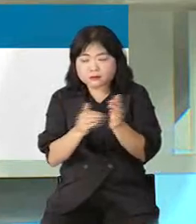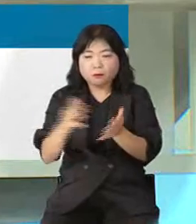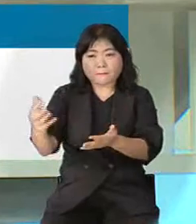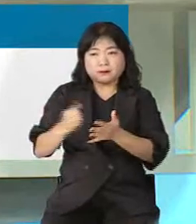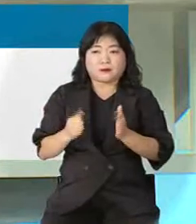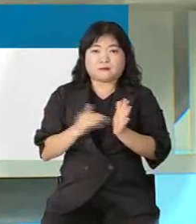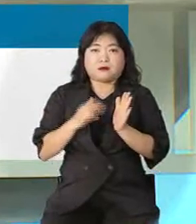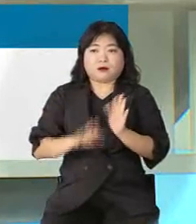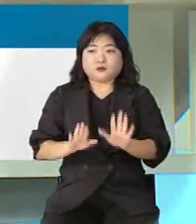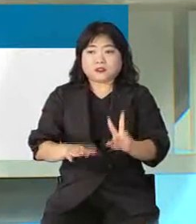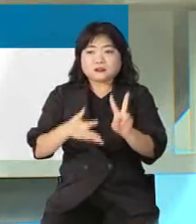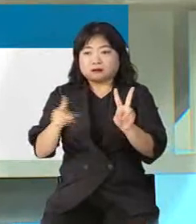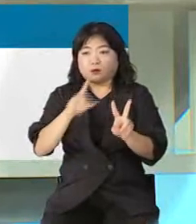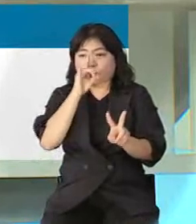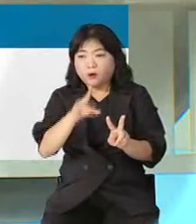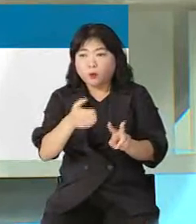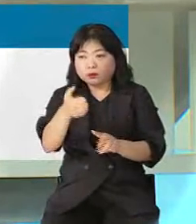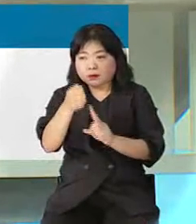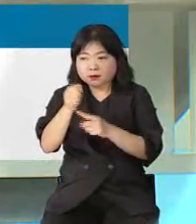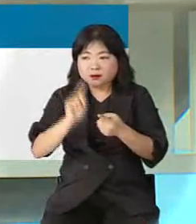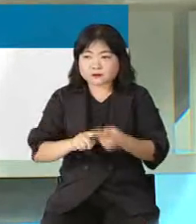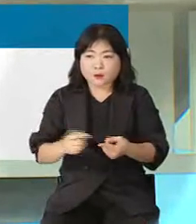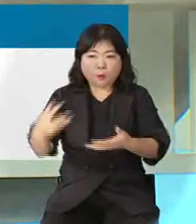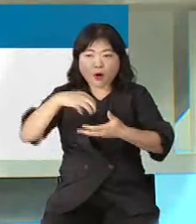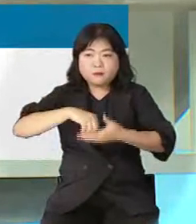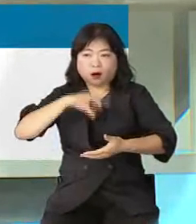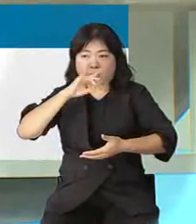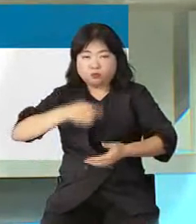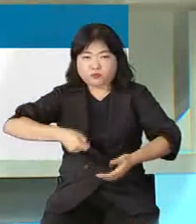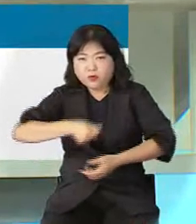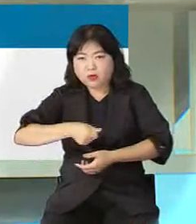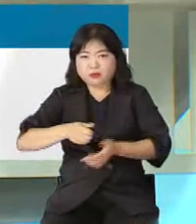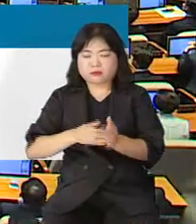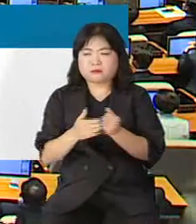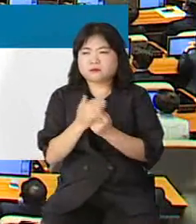학교 얻어야 하지만 그렇담 엄마 아